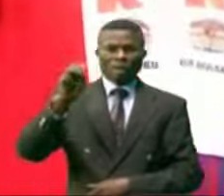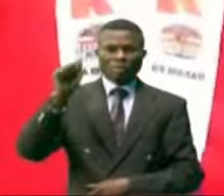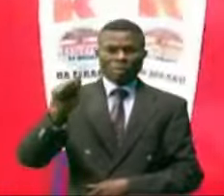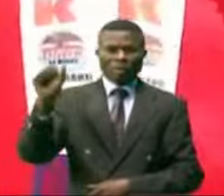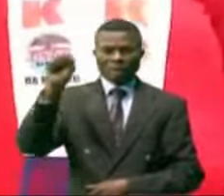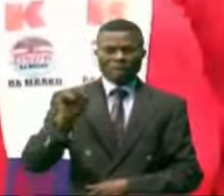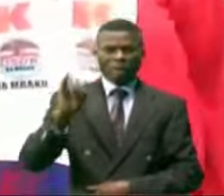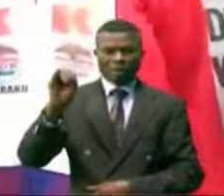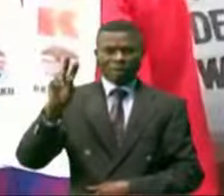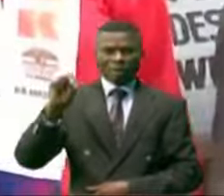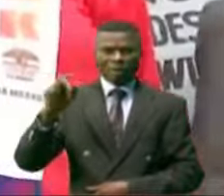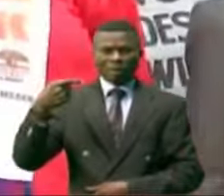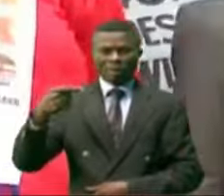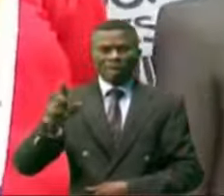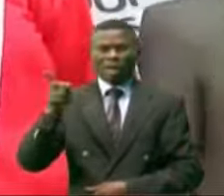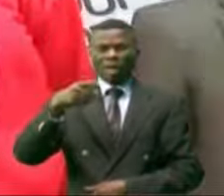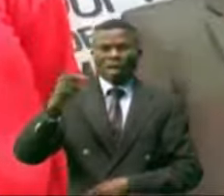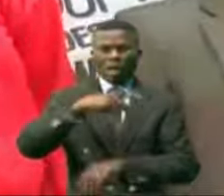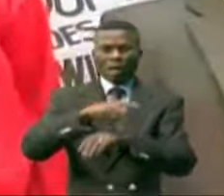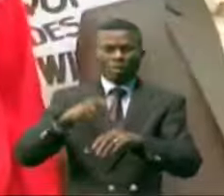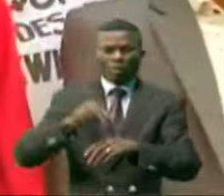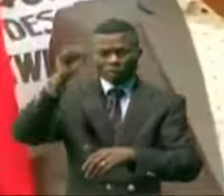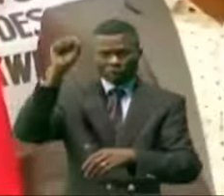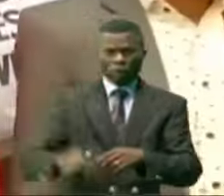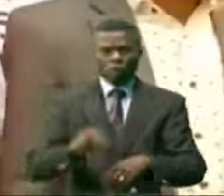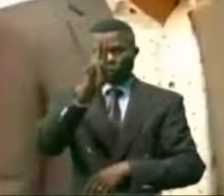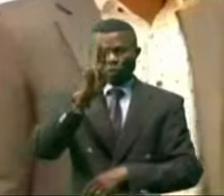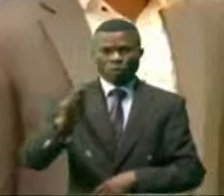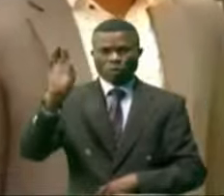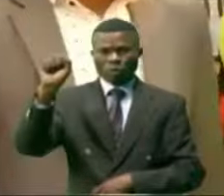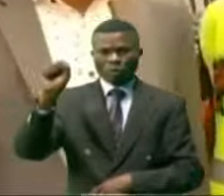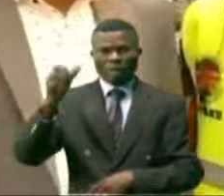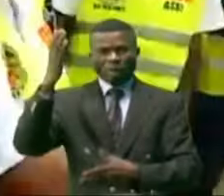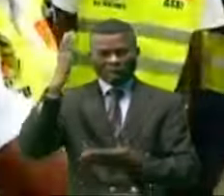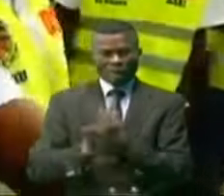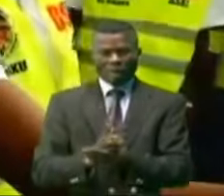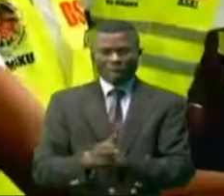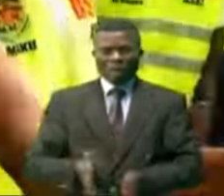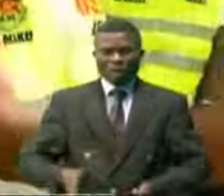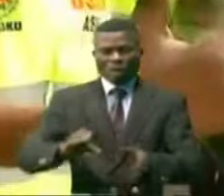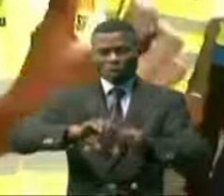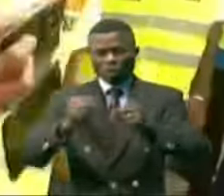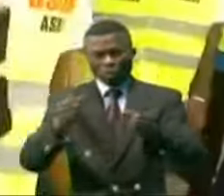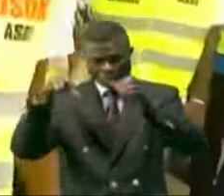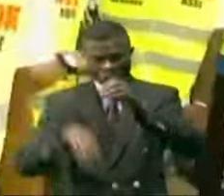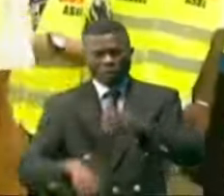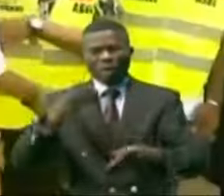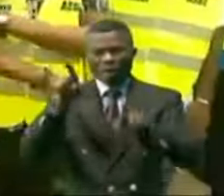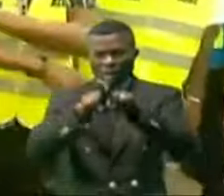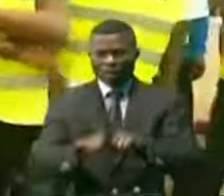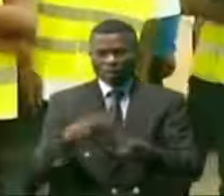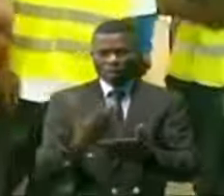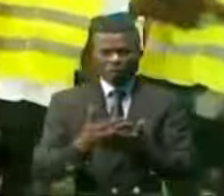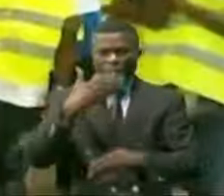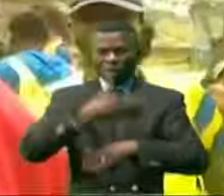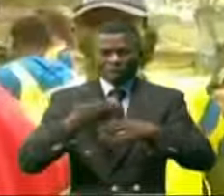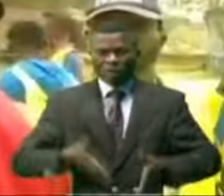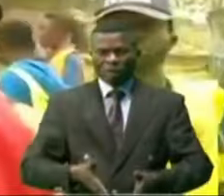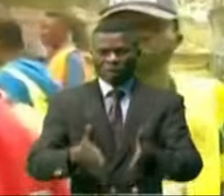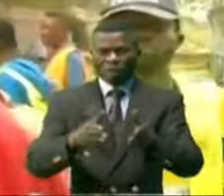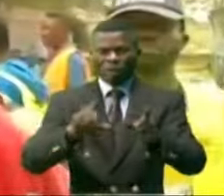et dans la province du Sud-Ubangi, la lutte contre les 400 têtes d'érosion, la construction de nouvelles routes ainsi